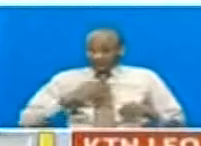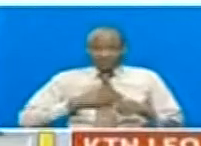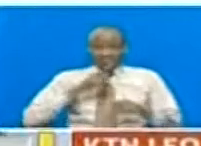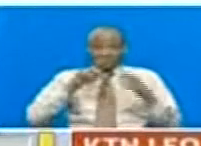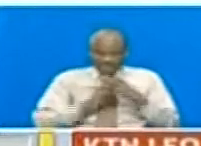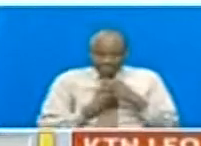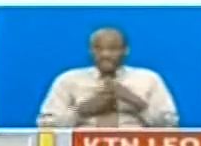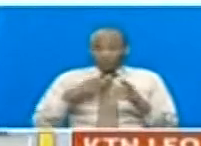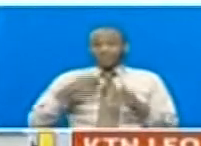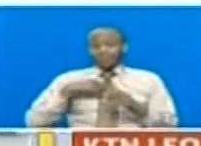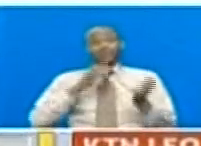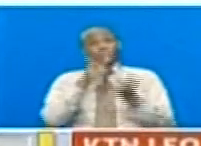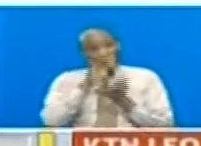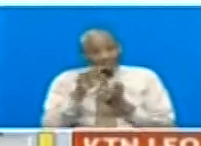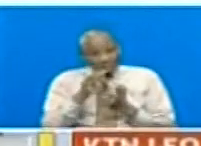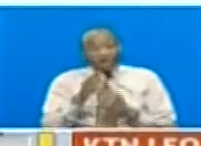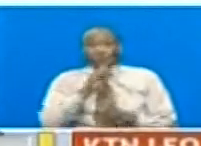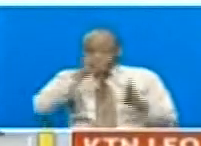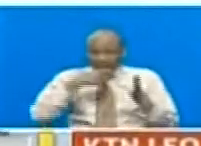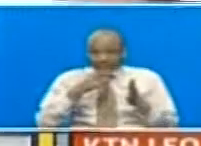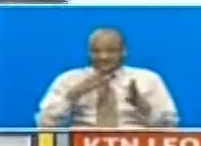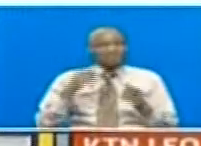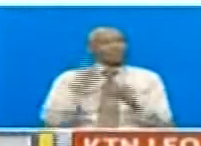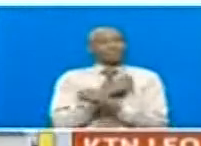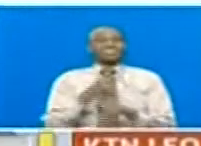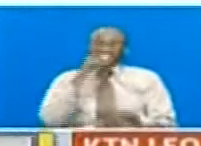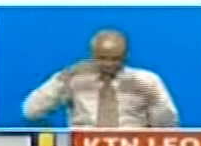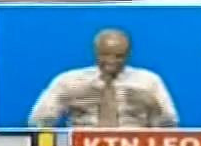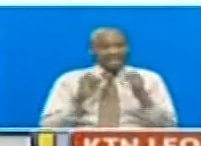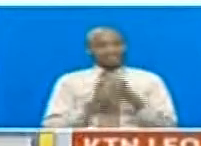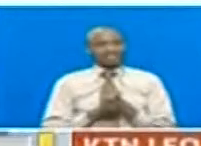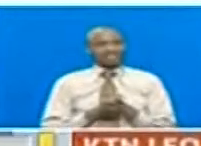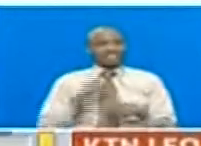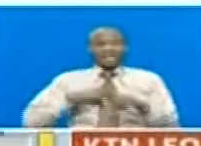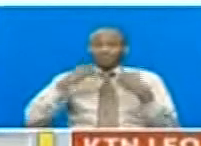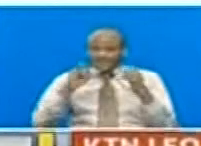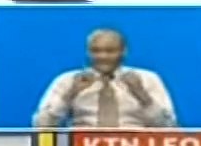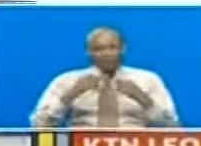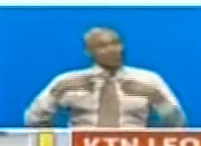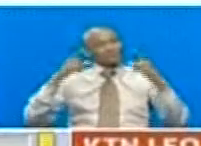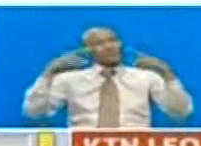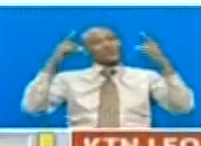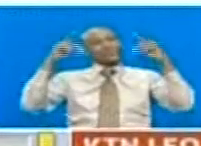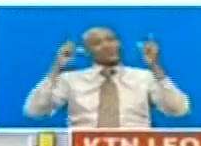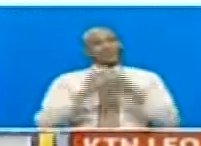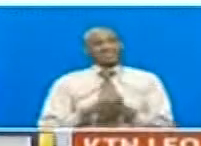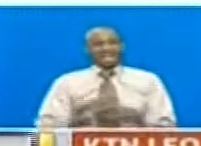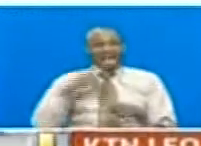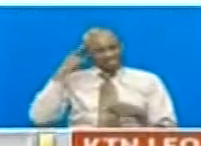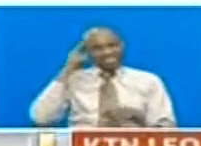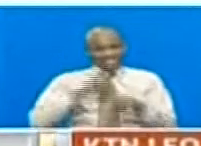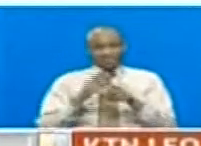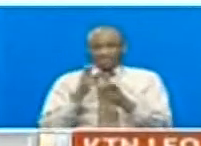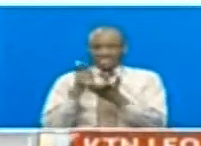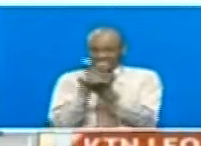wakasema kuchekesha watu kwa saa zima haiwezekani. Tukasema tutajaribu. Tulipojaribu nafikiri ikaenda. Nafikiri katika kurekodi